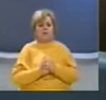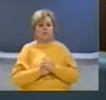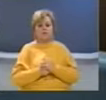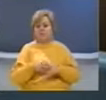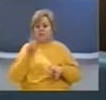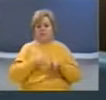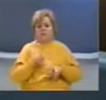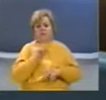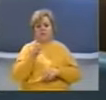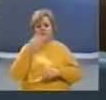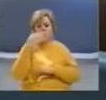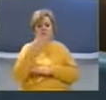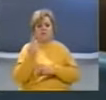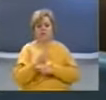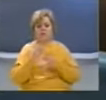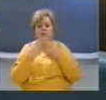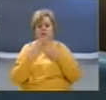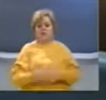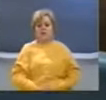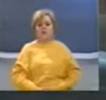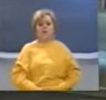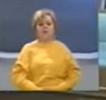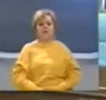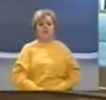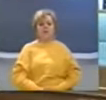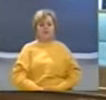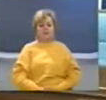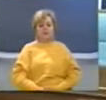strategjike të Kosovës. Faleminderit. Faleminderit.